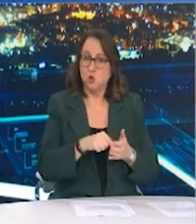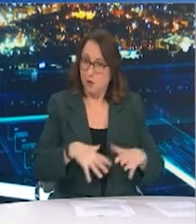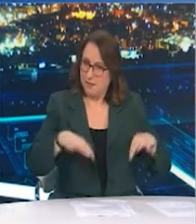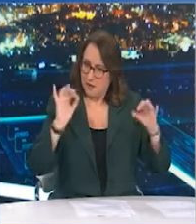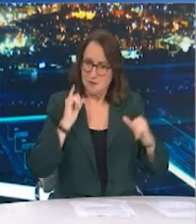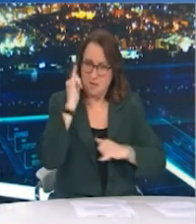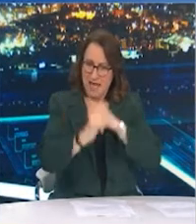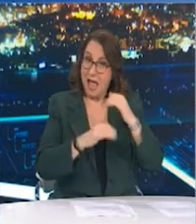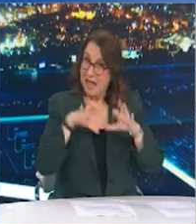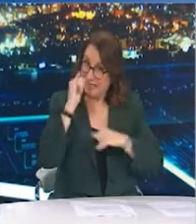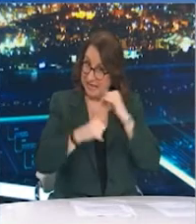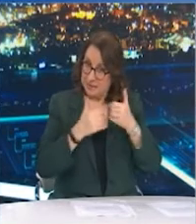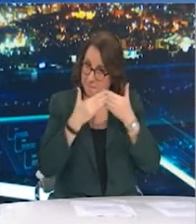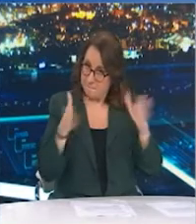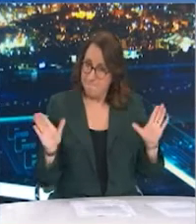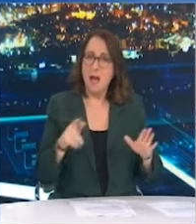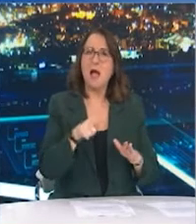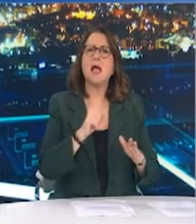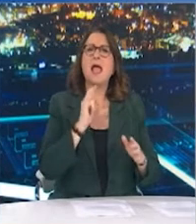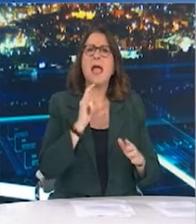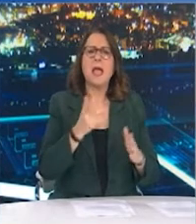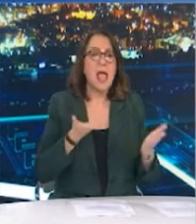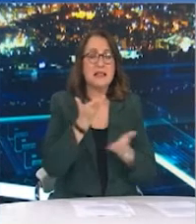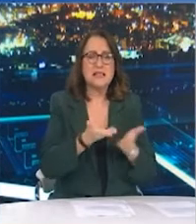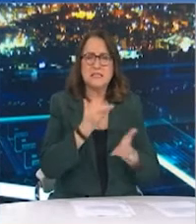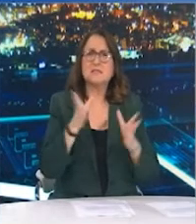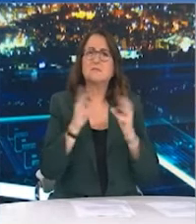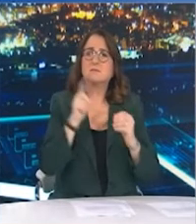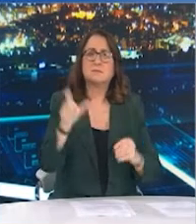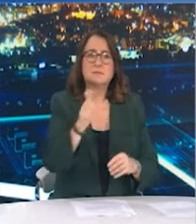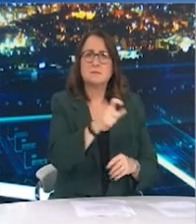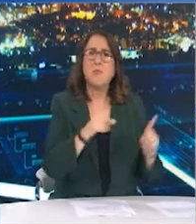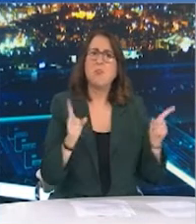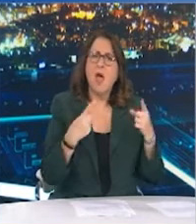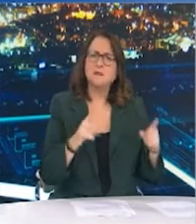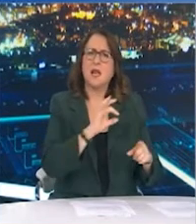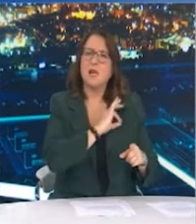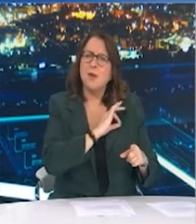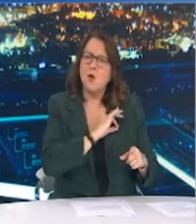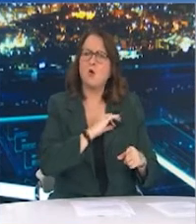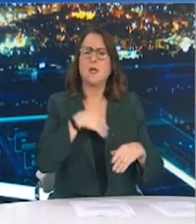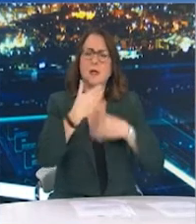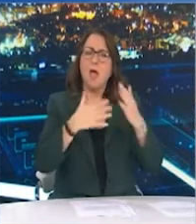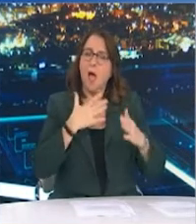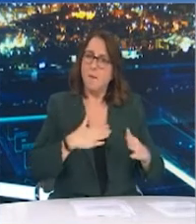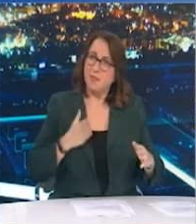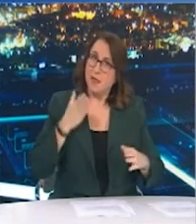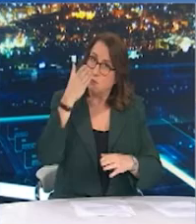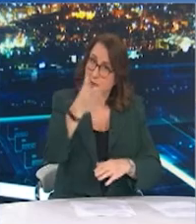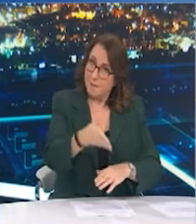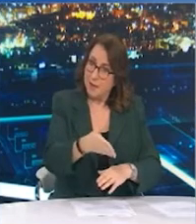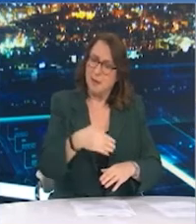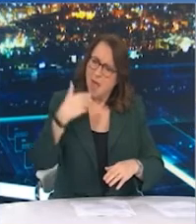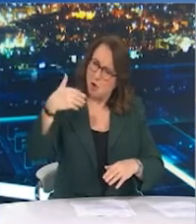ελέγχου COVID-19 για εκπαιδευτικούς, η οποία δίνει τη δυνατότητα διενέργειας ελέγχου σε εκπαιδευτικούς αλλά και αργότερα, όταν με το καλό ανοίξουν και τα λύκεια,